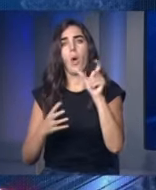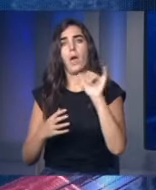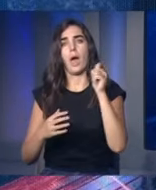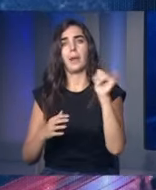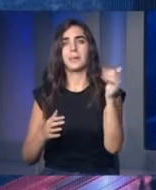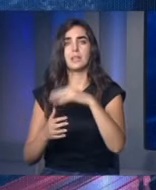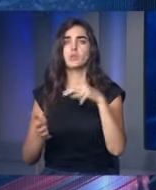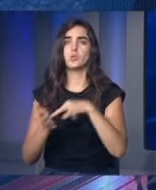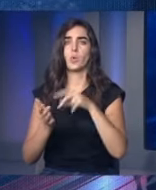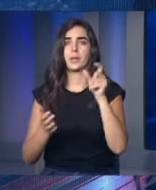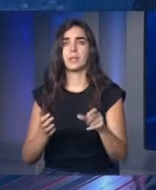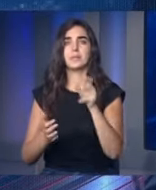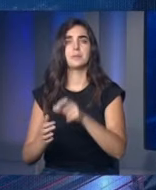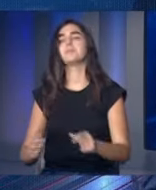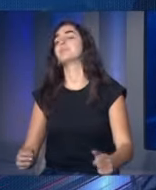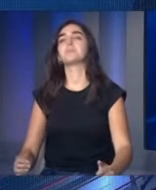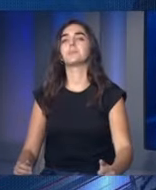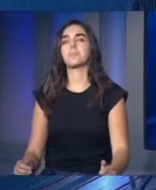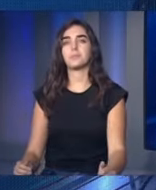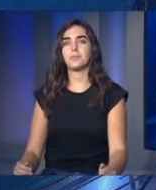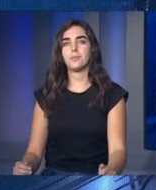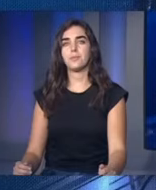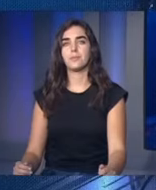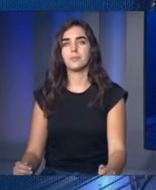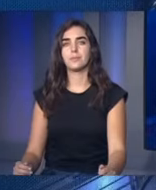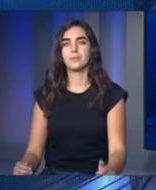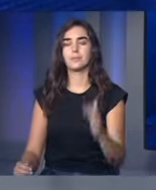زالوا يتمسكون بهويتهم العربية السورية.